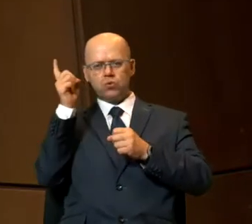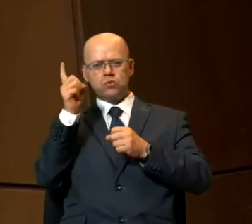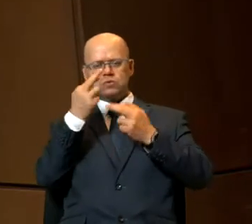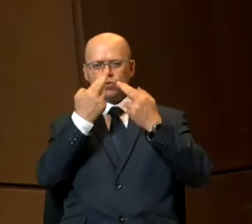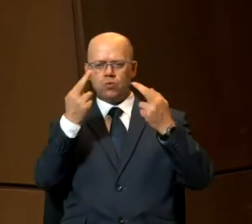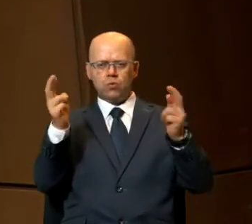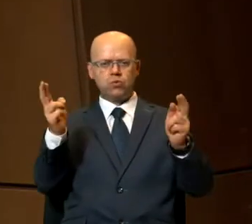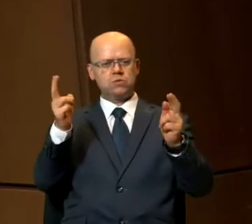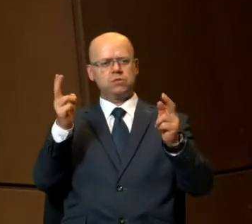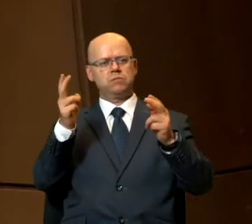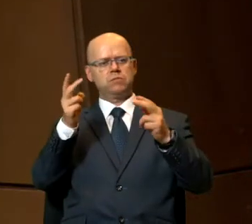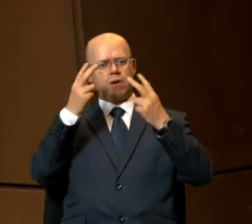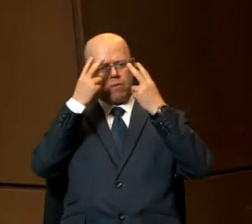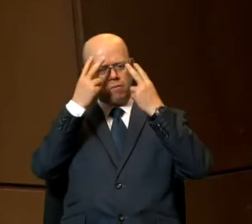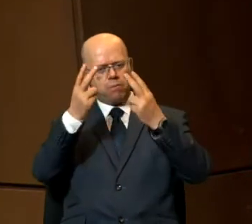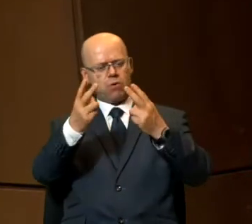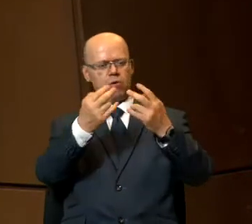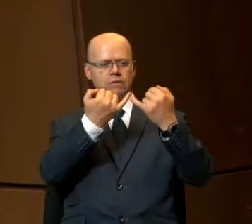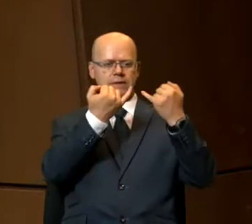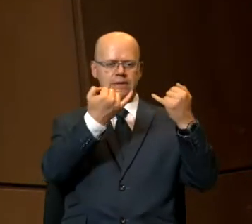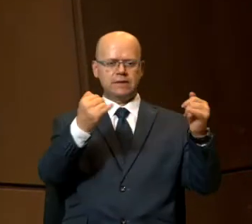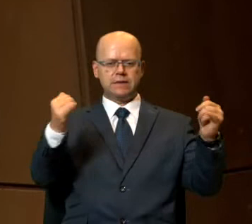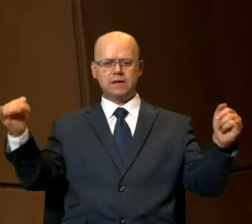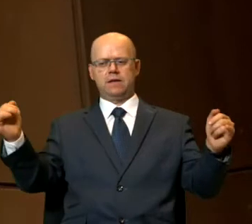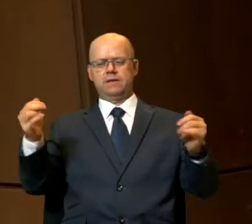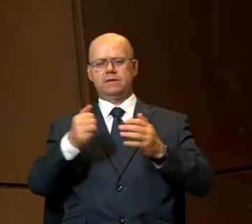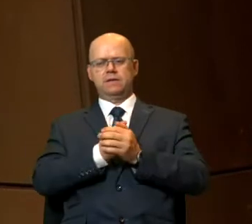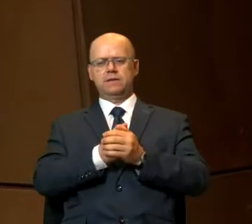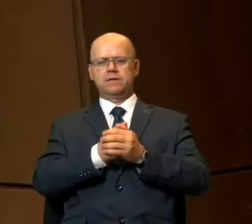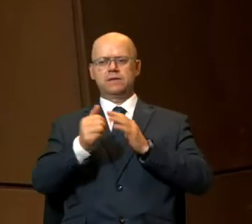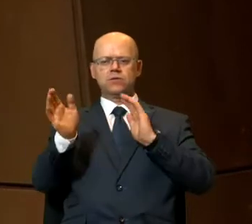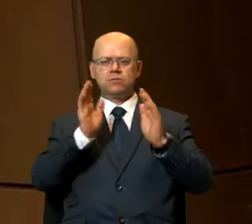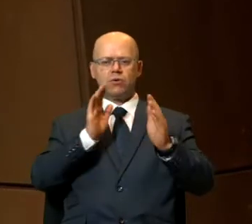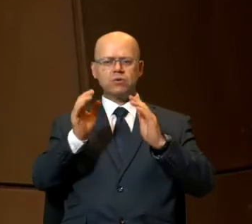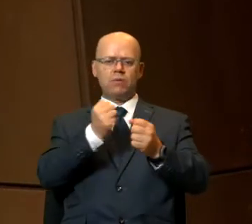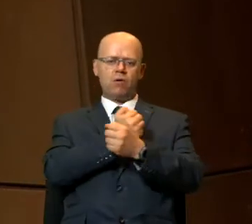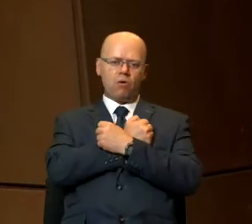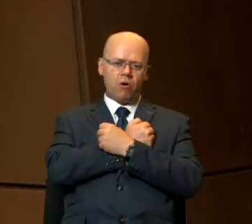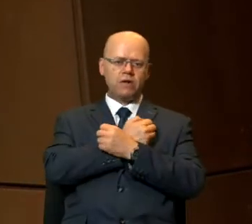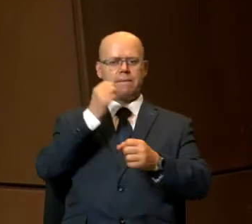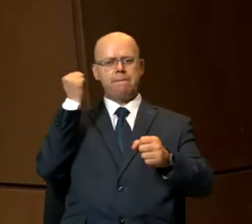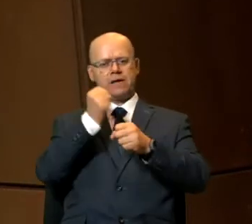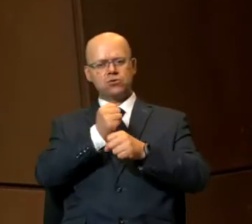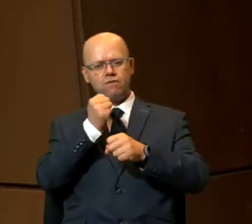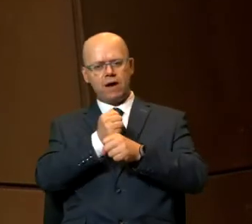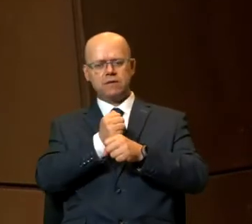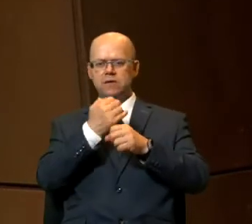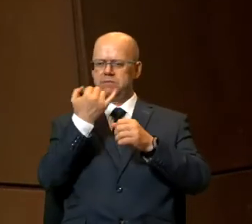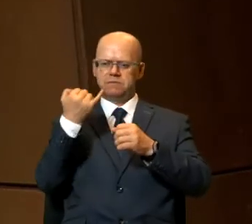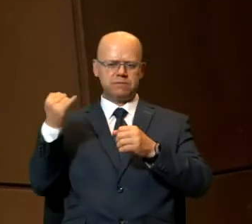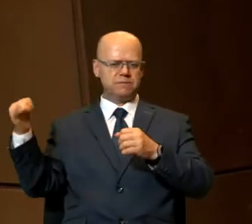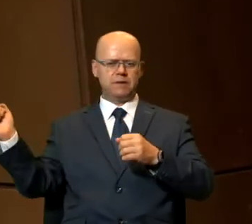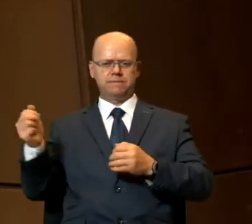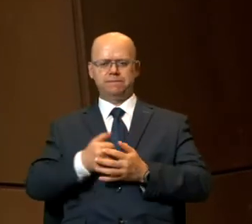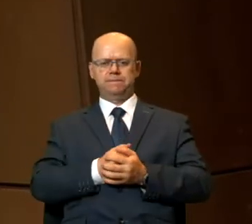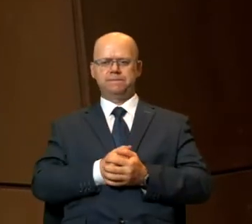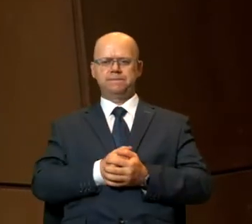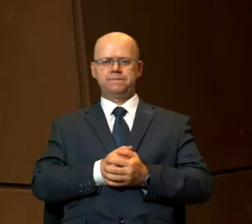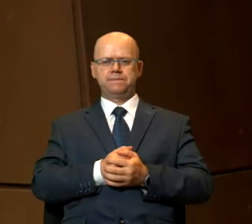różnymi przekonaniami, sposobami kochania, pracowania i tak dalej,